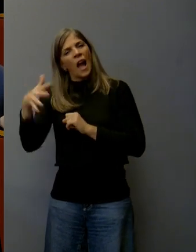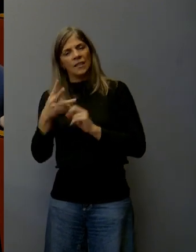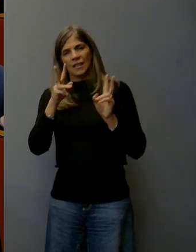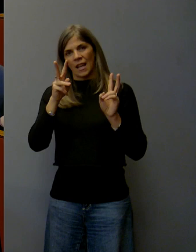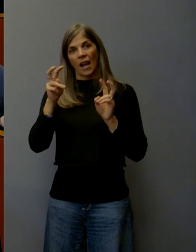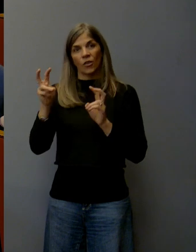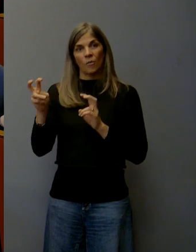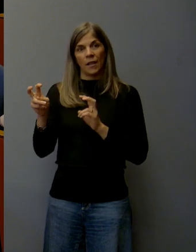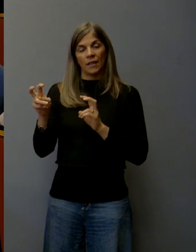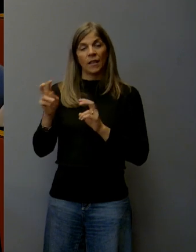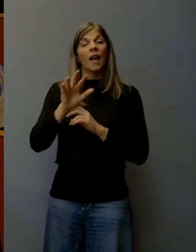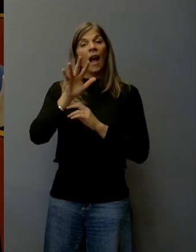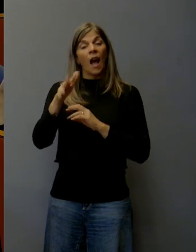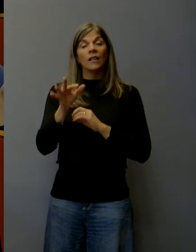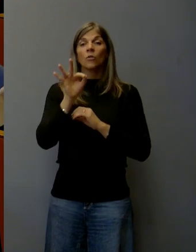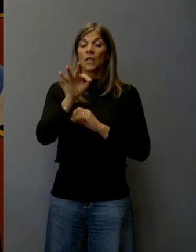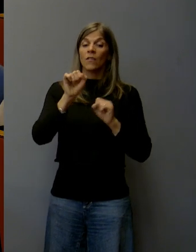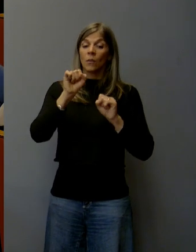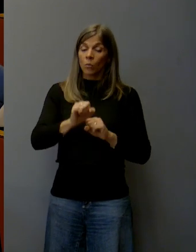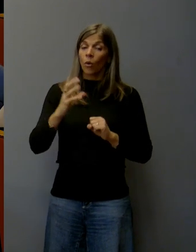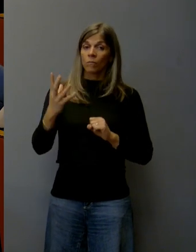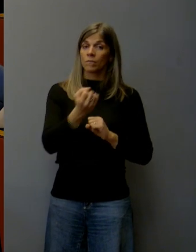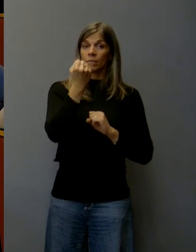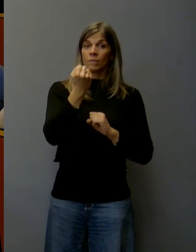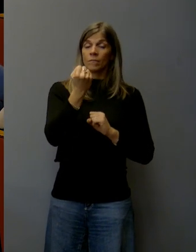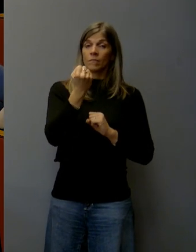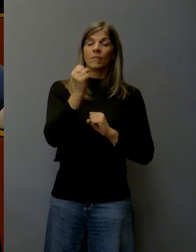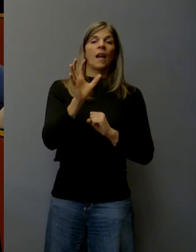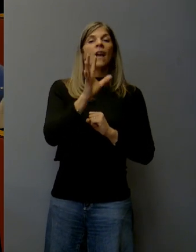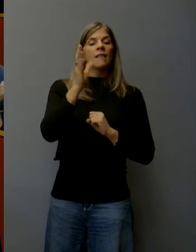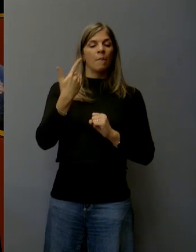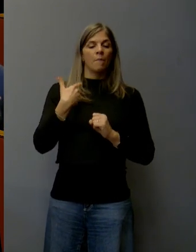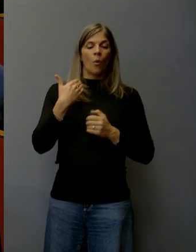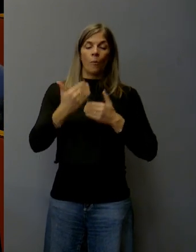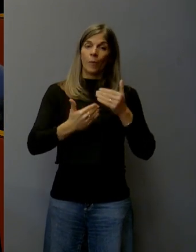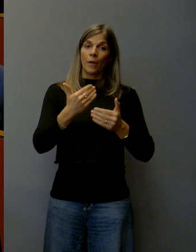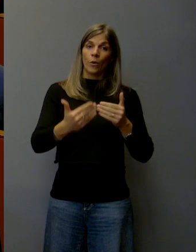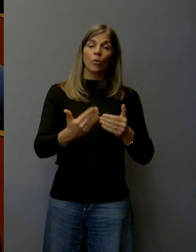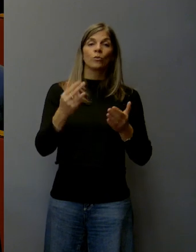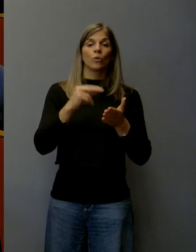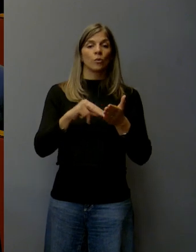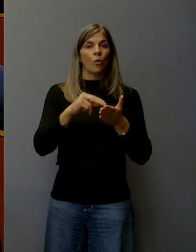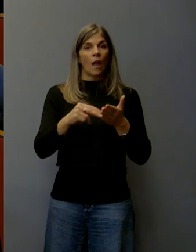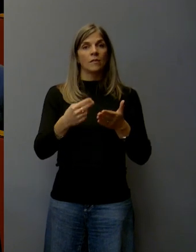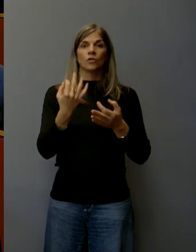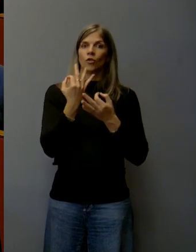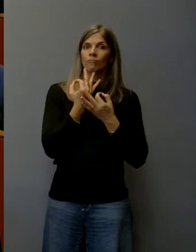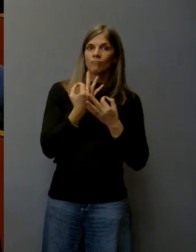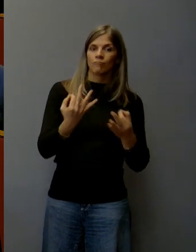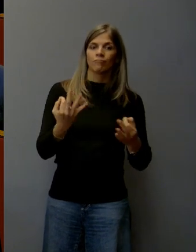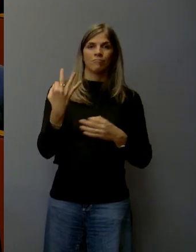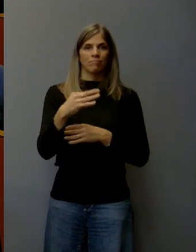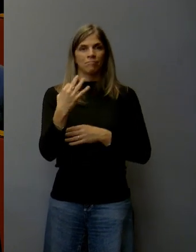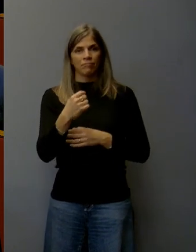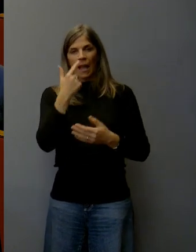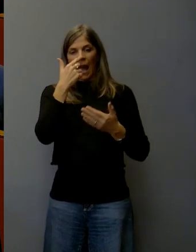si potrebbero raggiungere perché un percorso scolastico adeguato alle